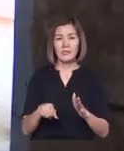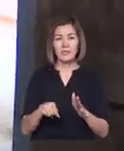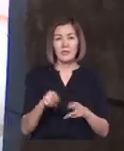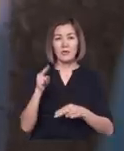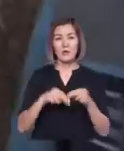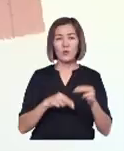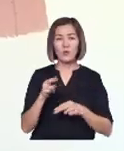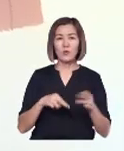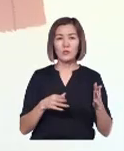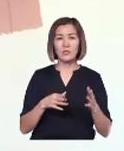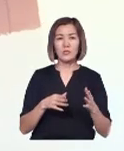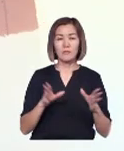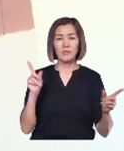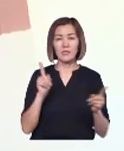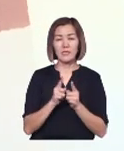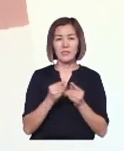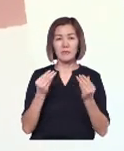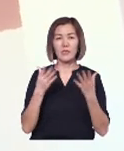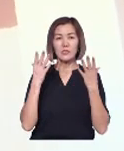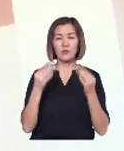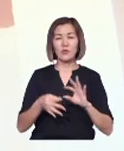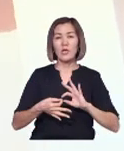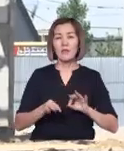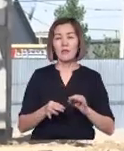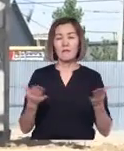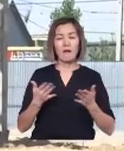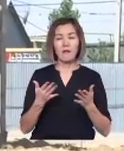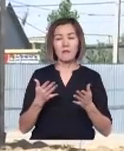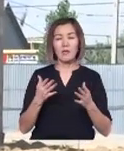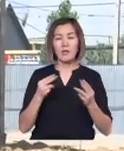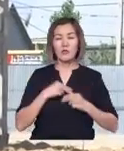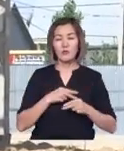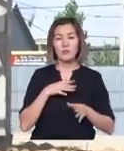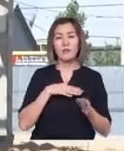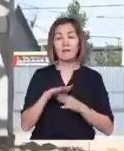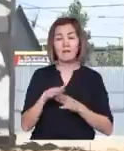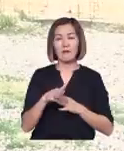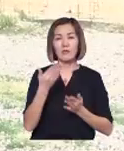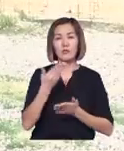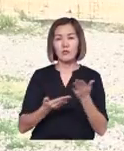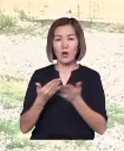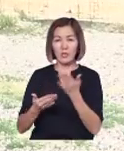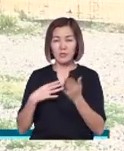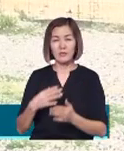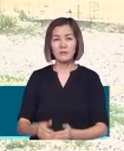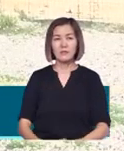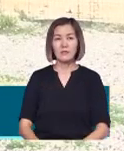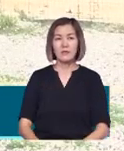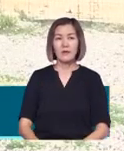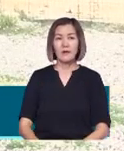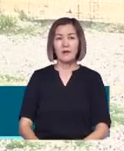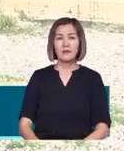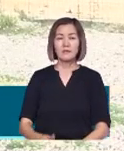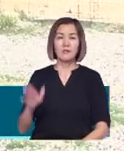мердігер мекеме өкілдерімен тілдесіп, қазіргі таңда нақты қандай шаруалар атқарылып жатқандығын сұрап білді. Сыртқы инженерлік жұмыстар бітті,